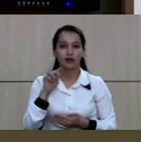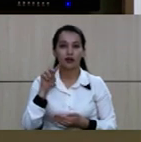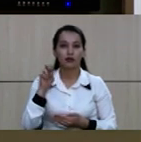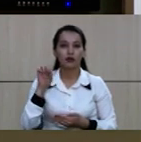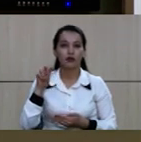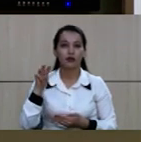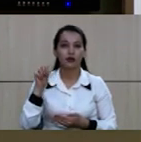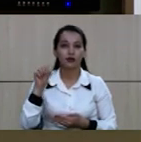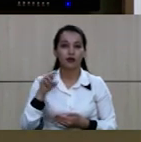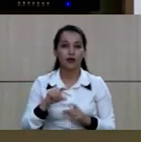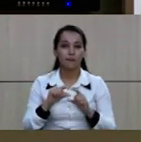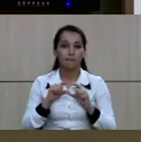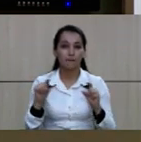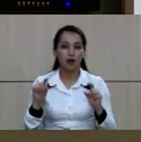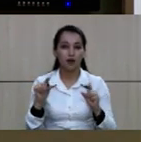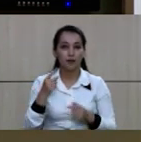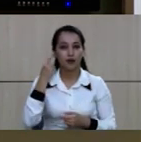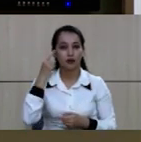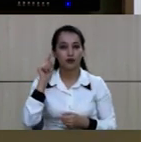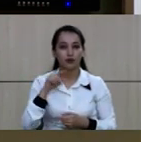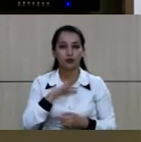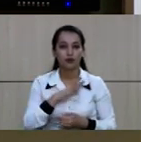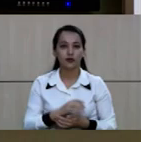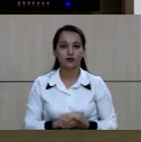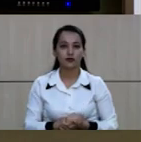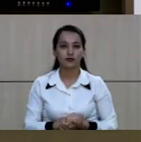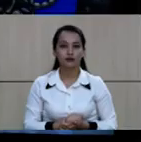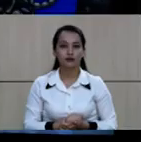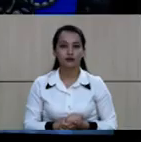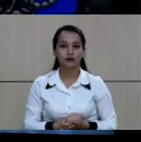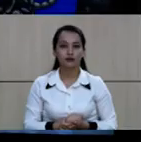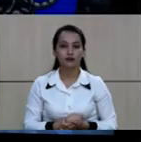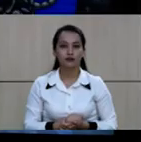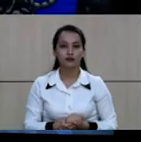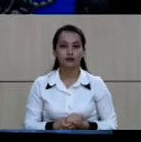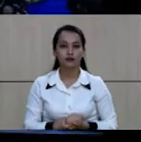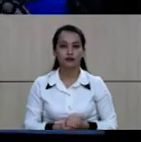masalni maqol ma'nosida, naql ma'nosida ham ishlatgan.